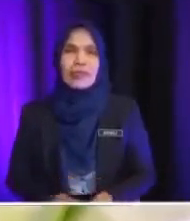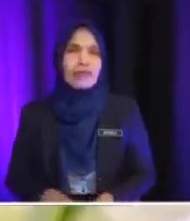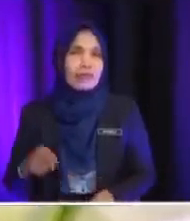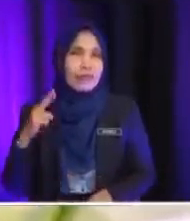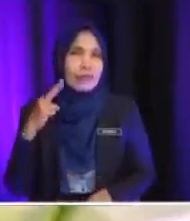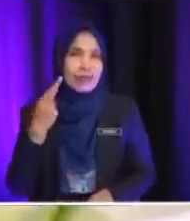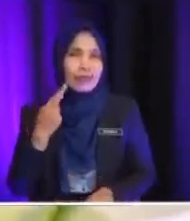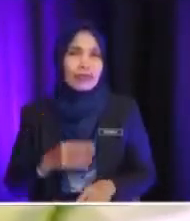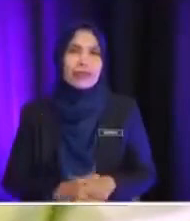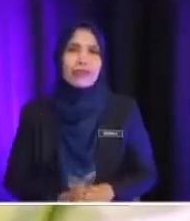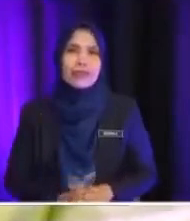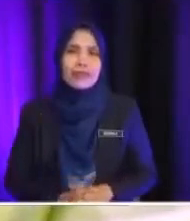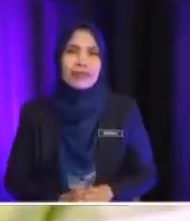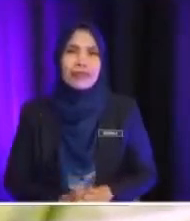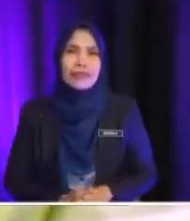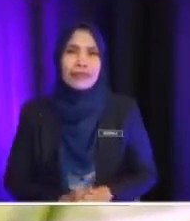kreativiti murid-murid lah kan.